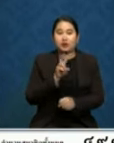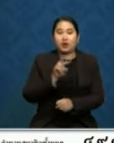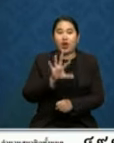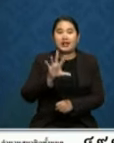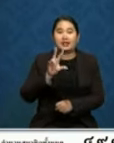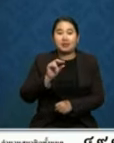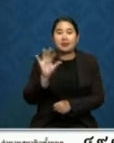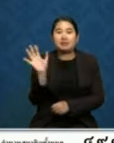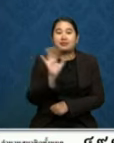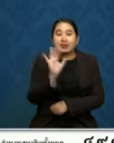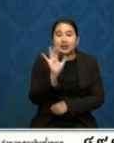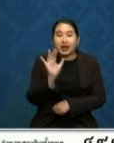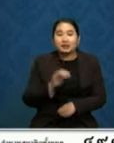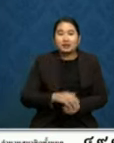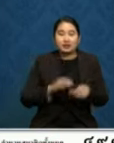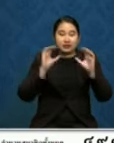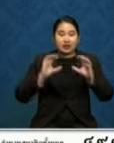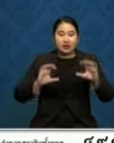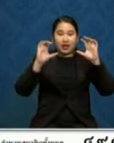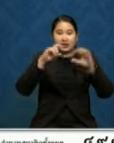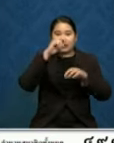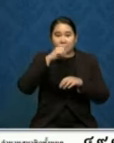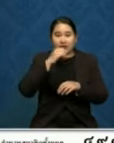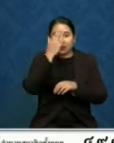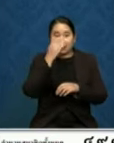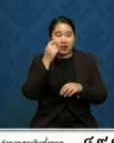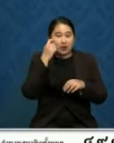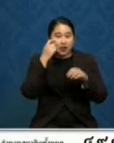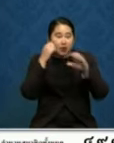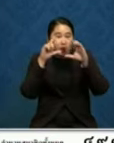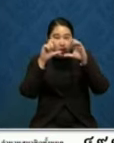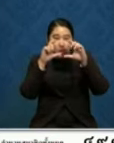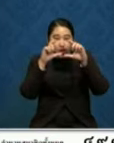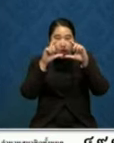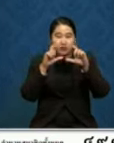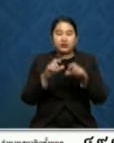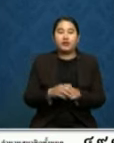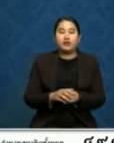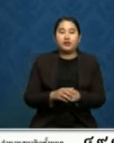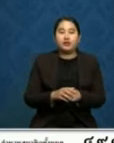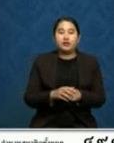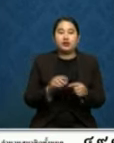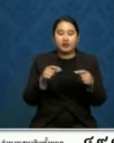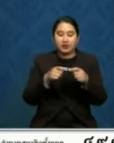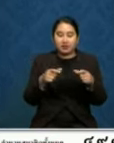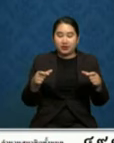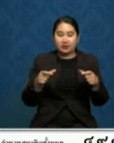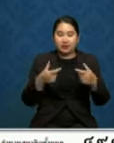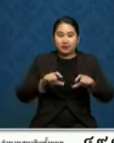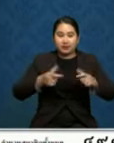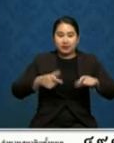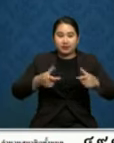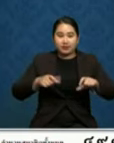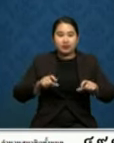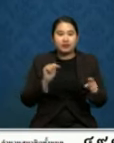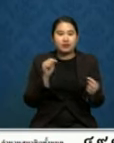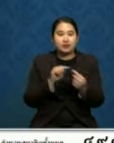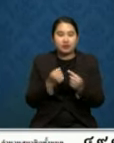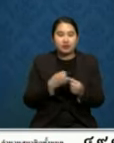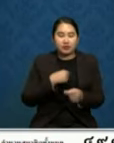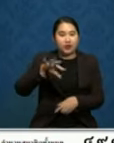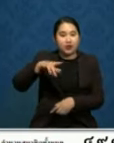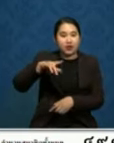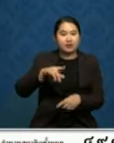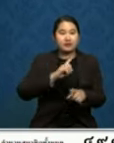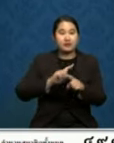2530ราชการไทยยังใช้กล้องที่ใช้ฟิล์มอยู่อีกเหรอครับต้องมาล้างอัดภาพใช้แผ่นดิสใช้แผ่นซีดีรอมกันอยู่อีกหรือ